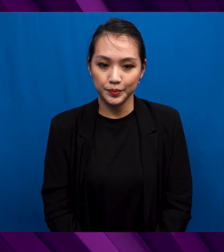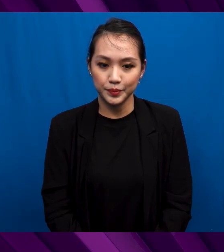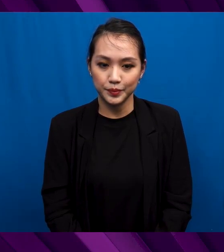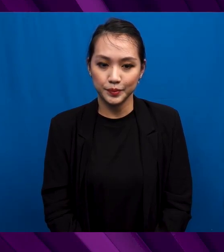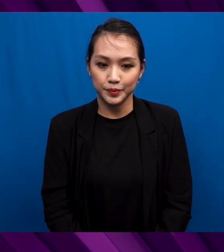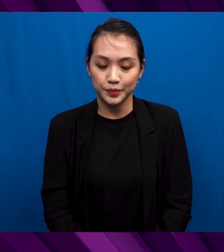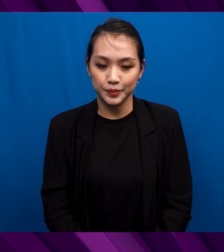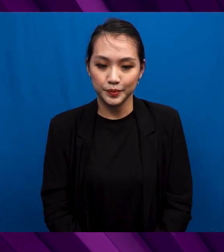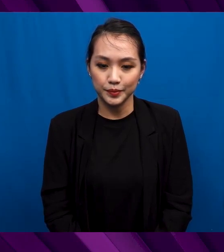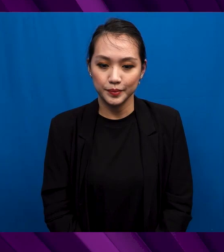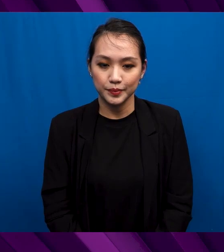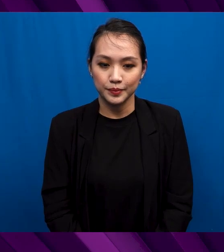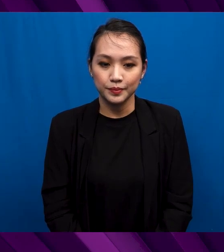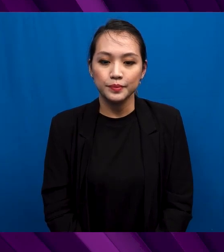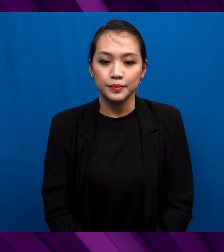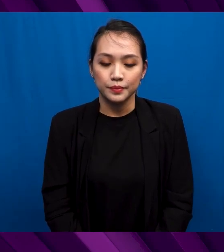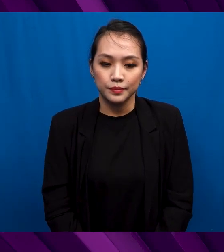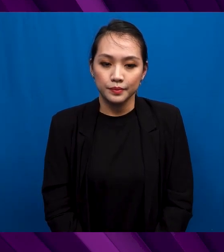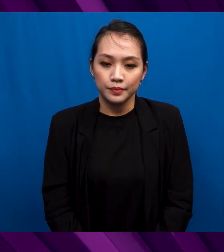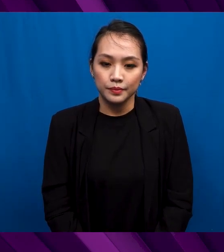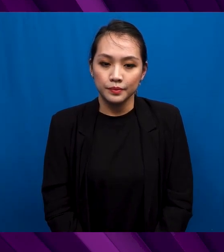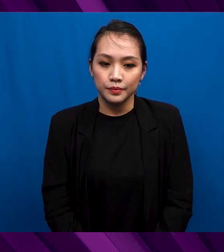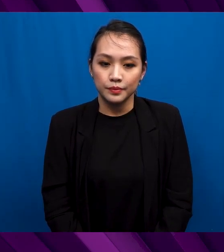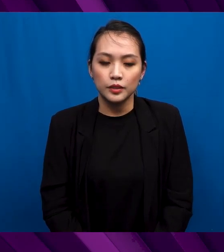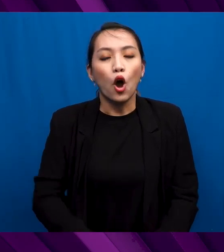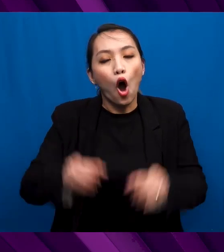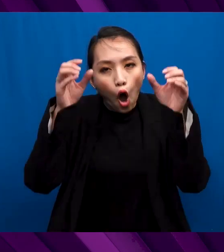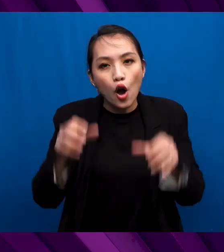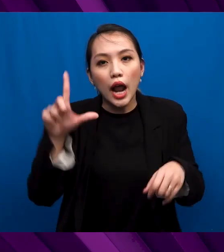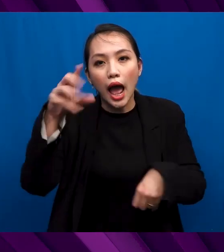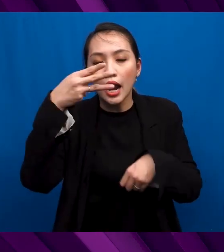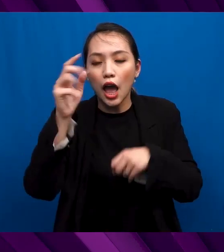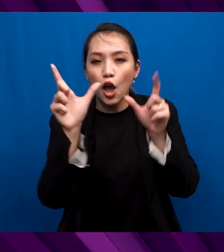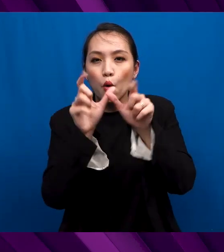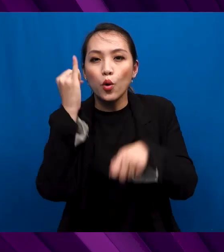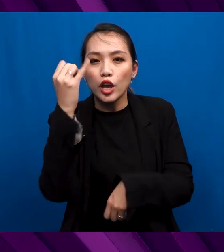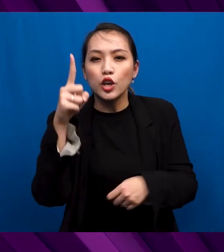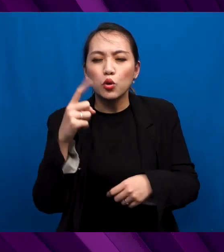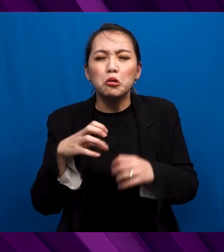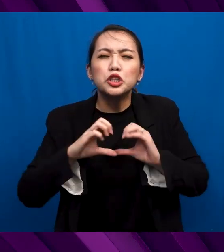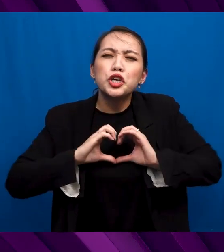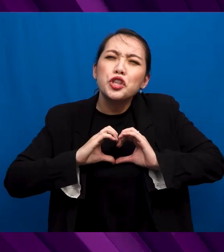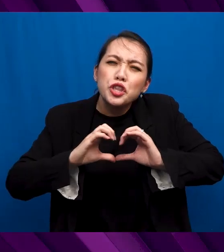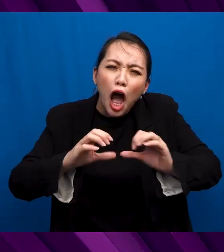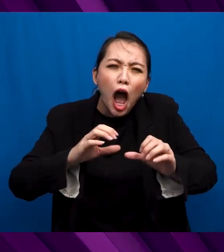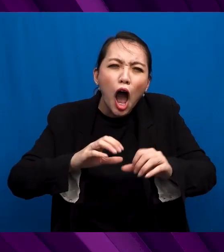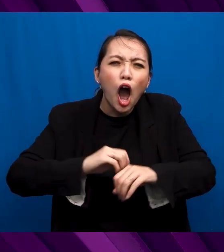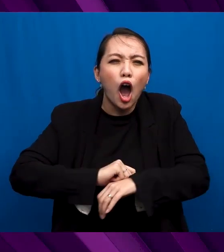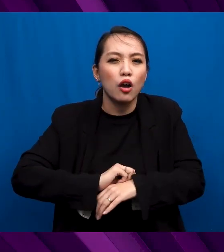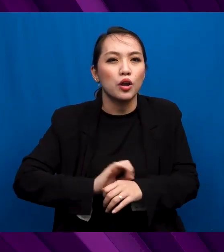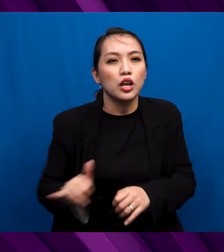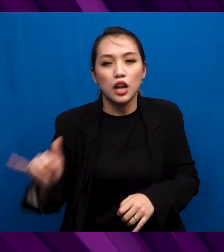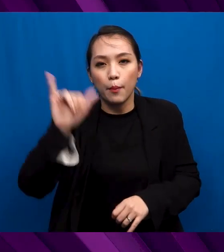enggak peduli dengan saudara-saudaranya, bukan. Tapi orang Lewi itu cinta mati sama Tuhan. Ini yang membuat Tuhan